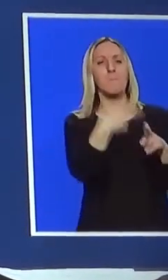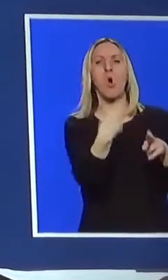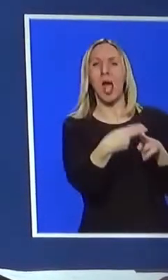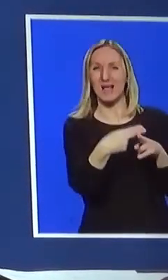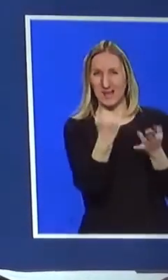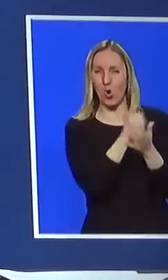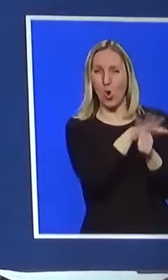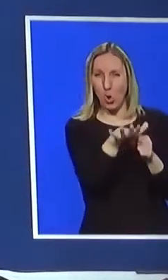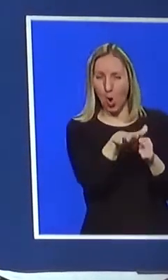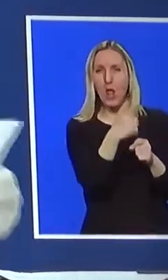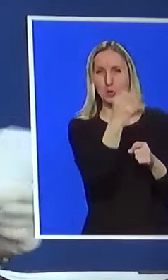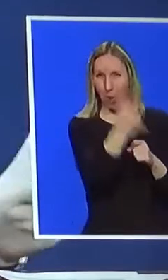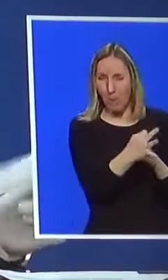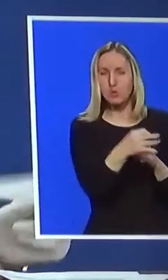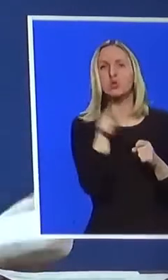broj zaraženih je